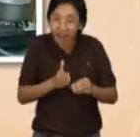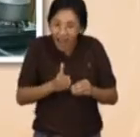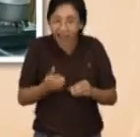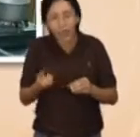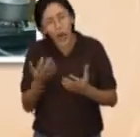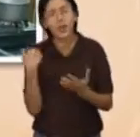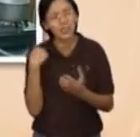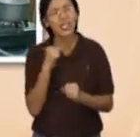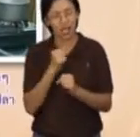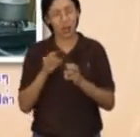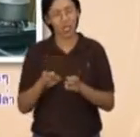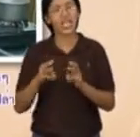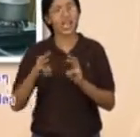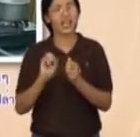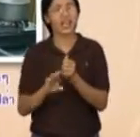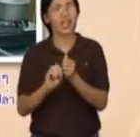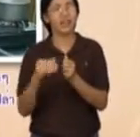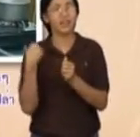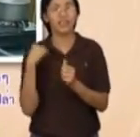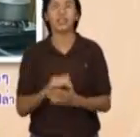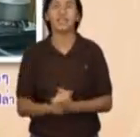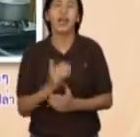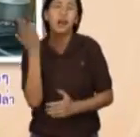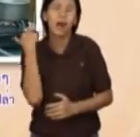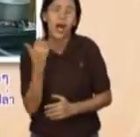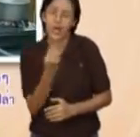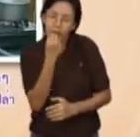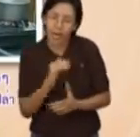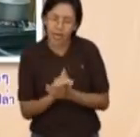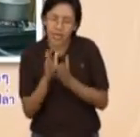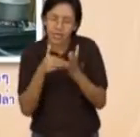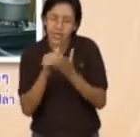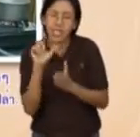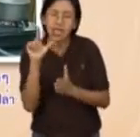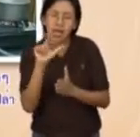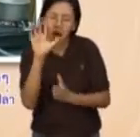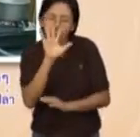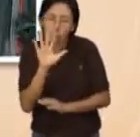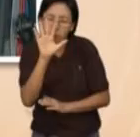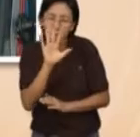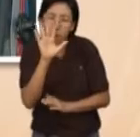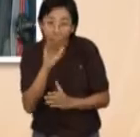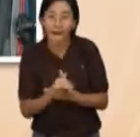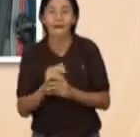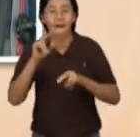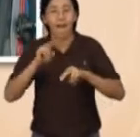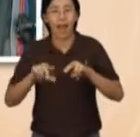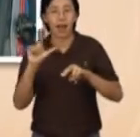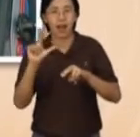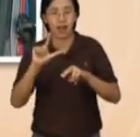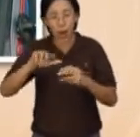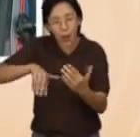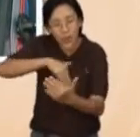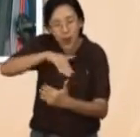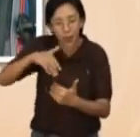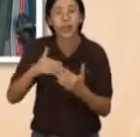สาธิตวิธีการหั่นให้ดู บางที่ที่ดิฉันเคยรับประทานมันจะเป็นสีออกเหลืองๆนวลๆอันนั้นคือเขาผสมไข่แดงไปด้วยไหมคะ ผสมไข่แดง อ๋ออันนี้เราใช้เฉพ